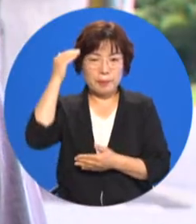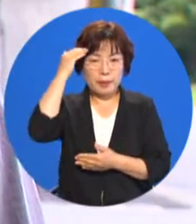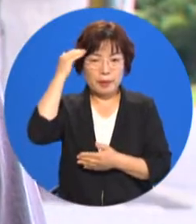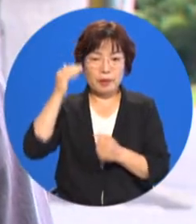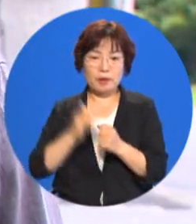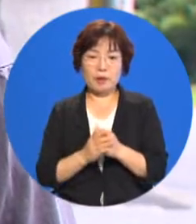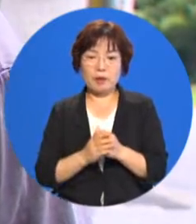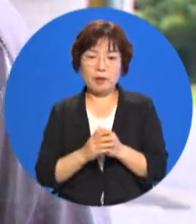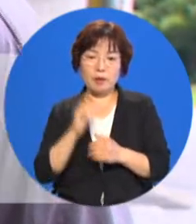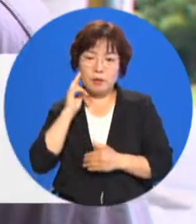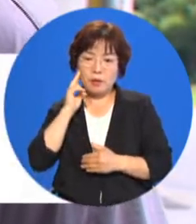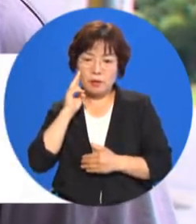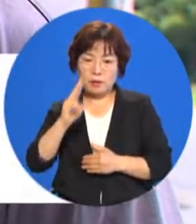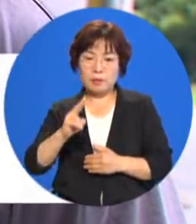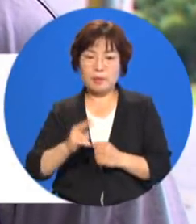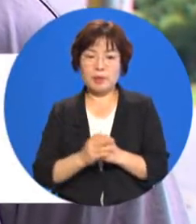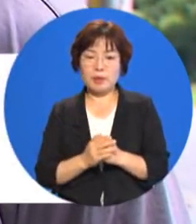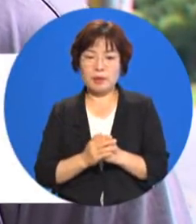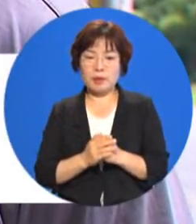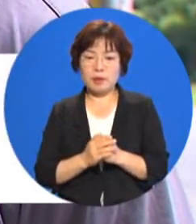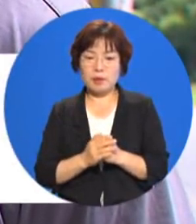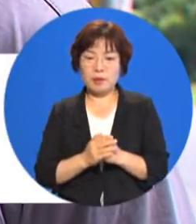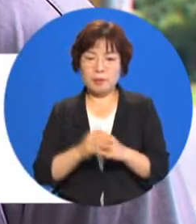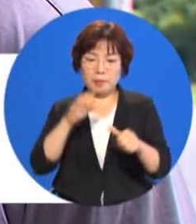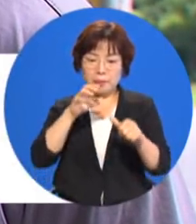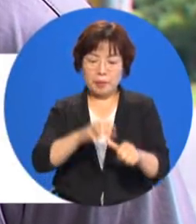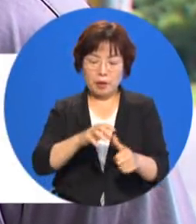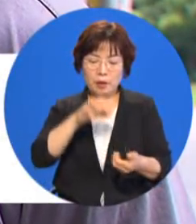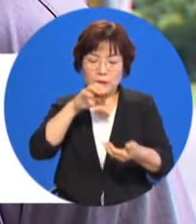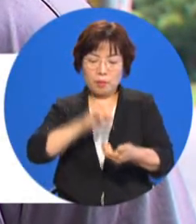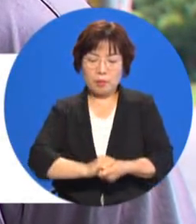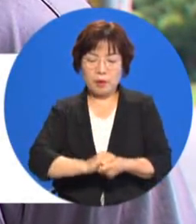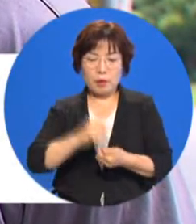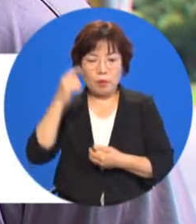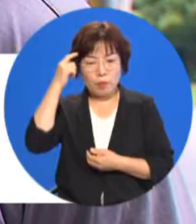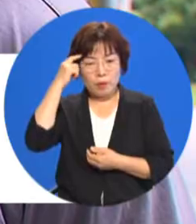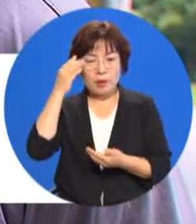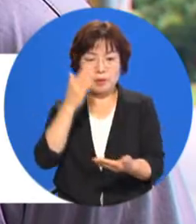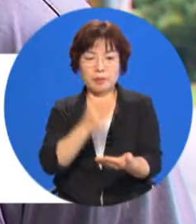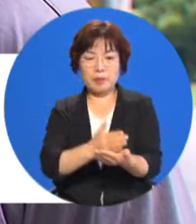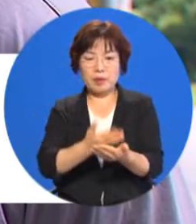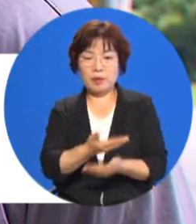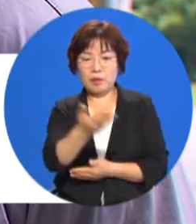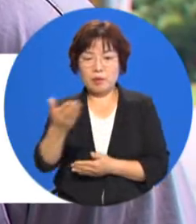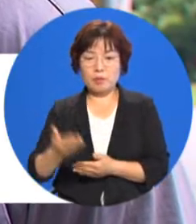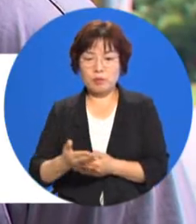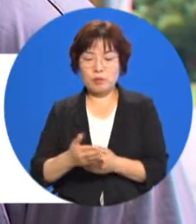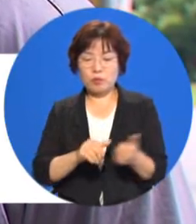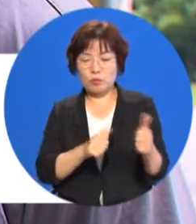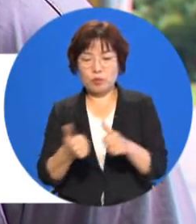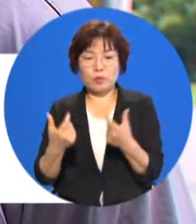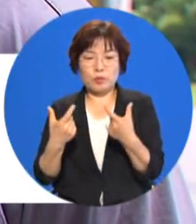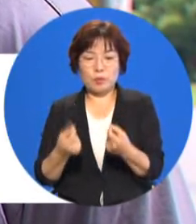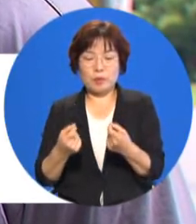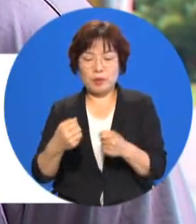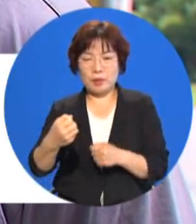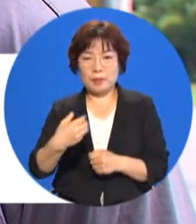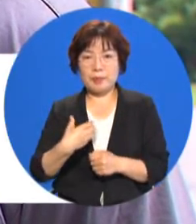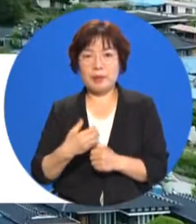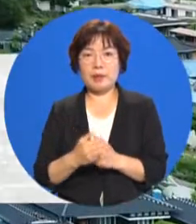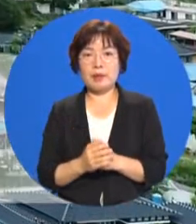이게 엄청나게 제약을 따르는 그걸 왜 하려냐. 그걸 하지 마라. 당신들 하면 죽음이다. 이제 그 이야기를